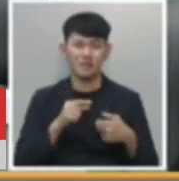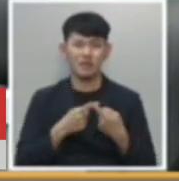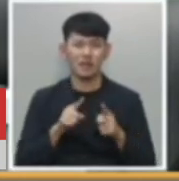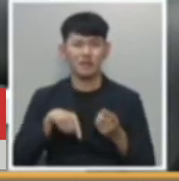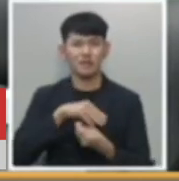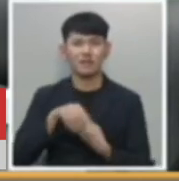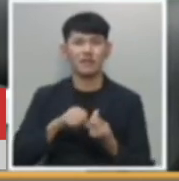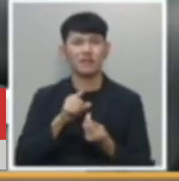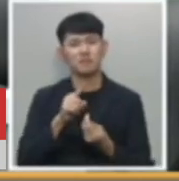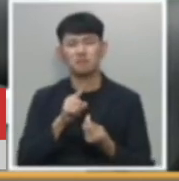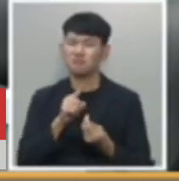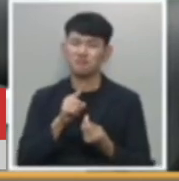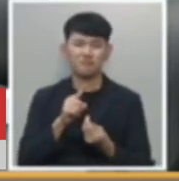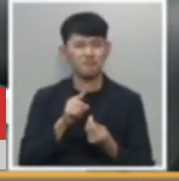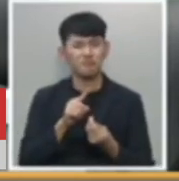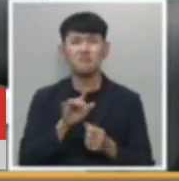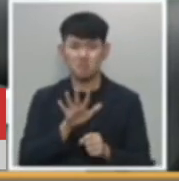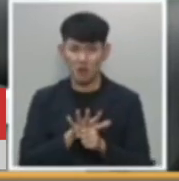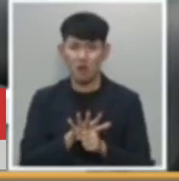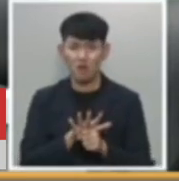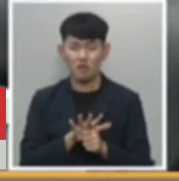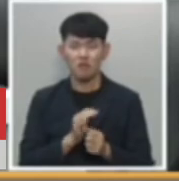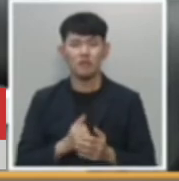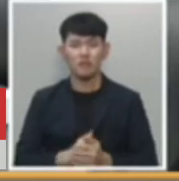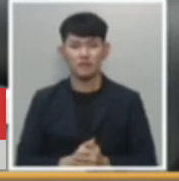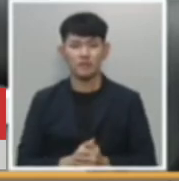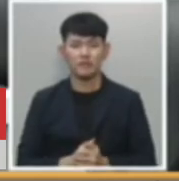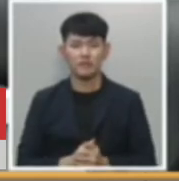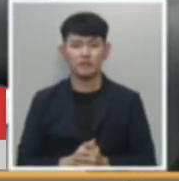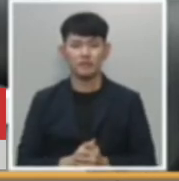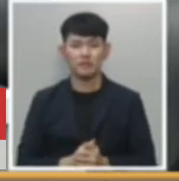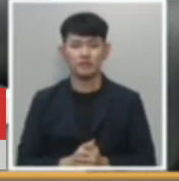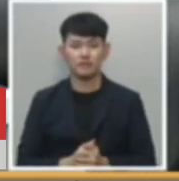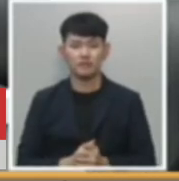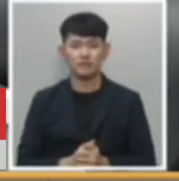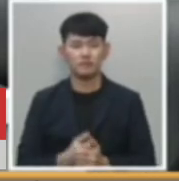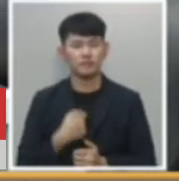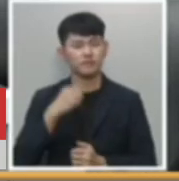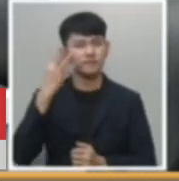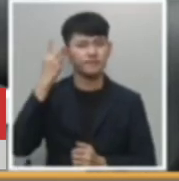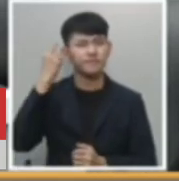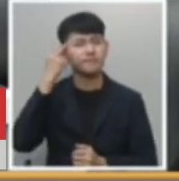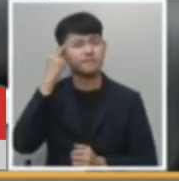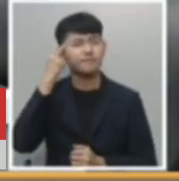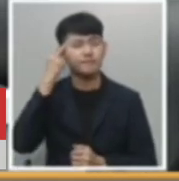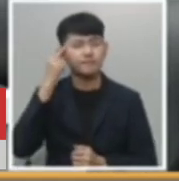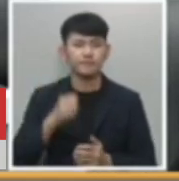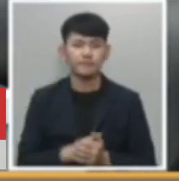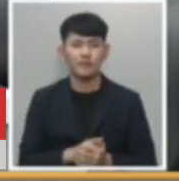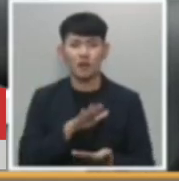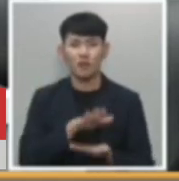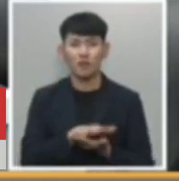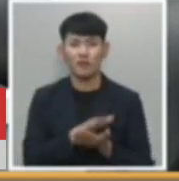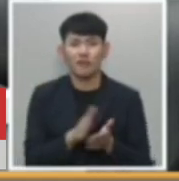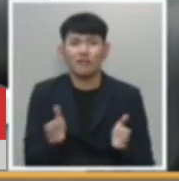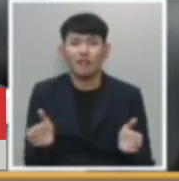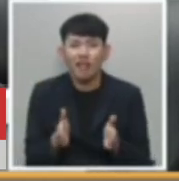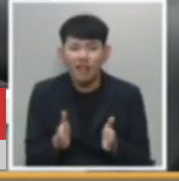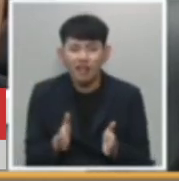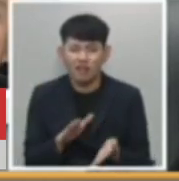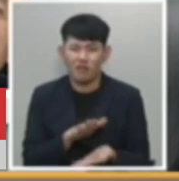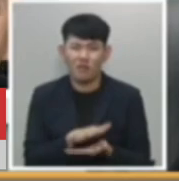วันนี้มันเพียงพอหรือยังนะครับก็ต้องคิดเอาแล้วมันมีโรงเรียนขนาดเล็กเล็กม